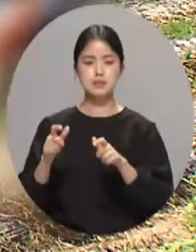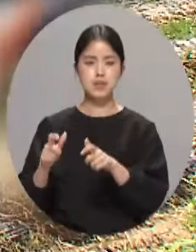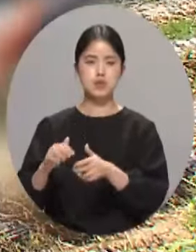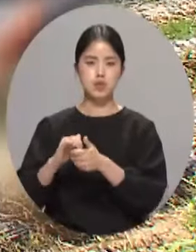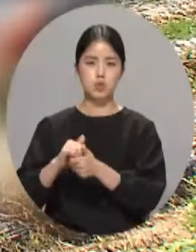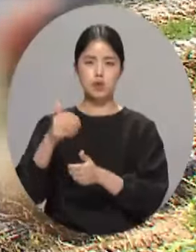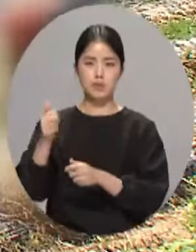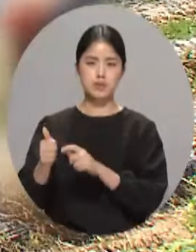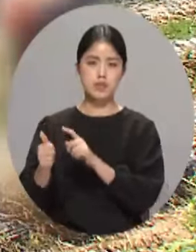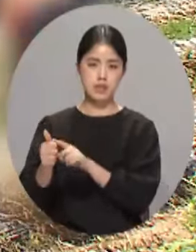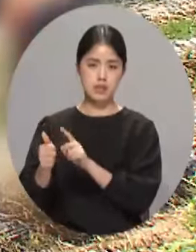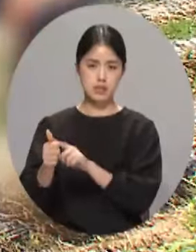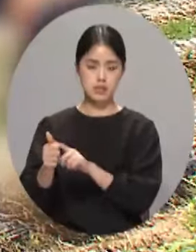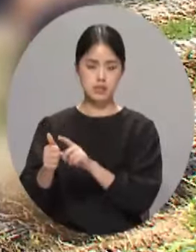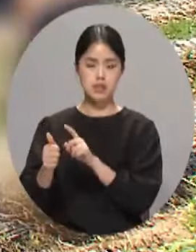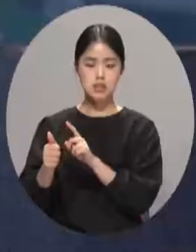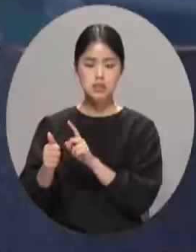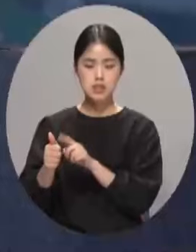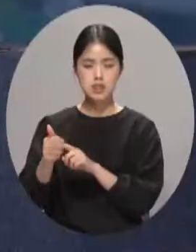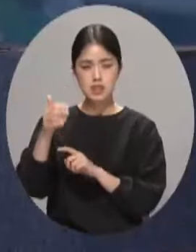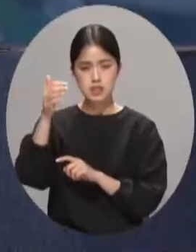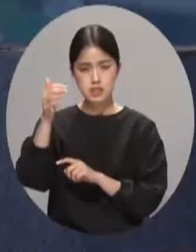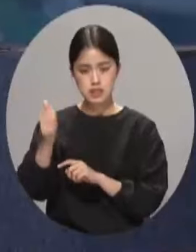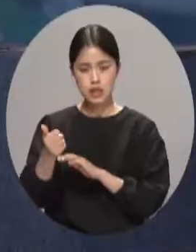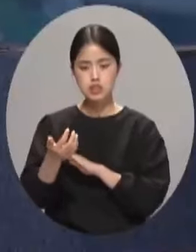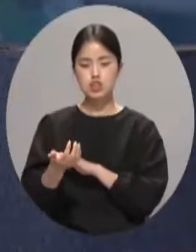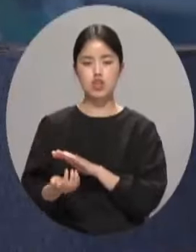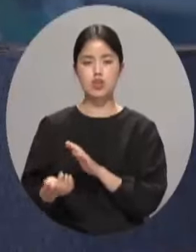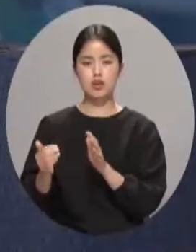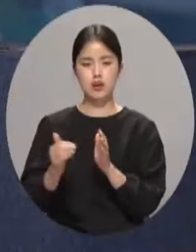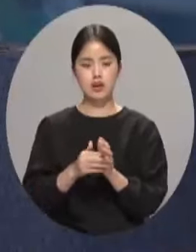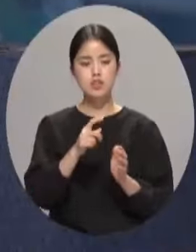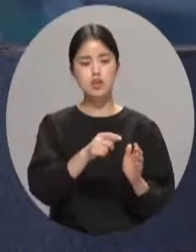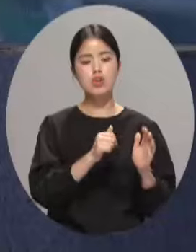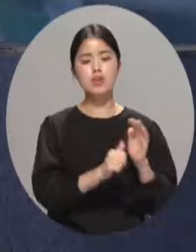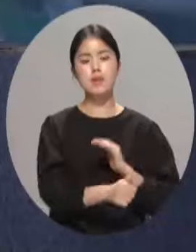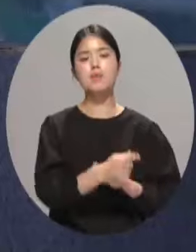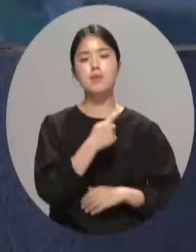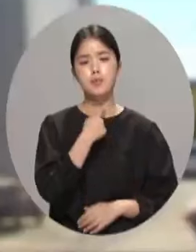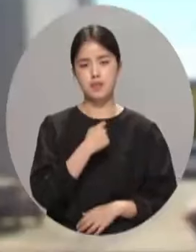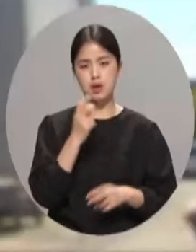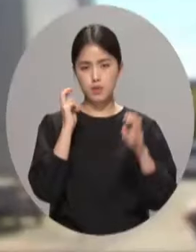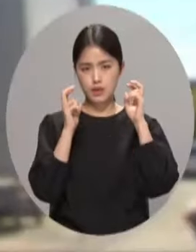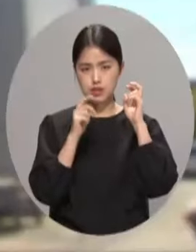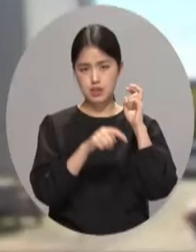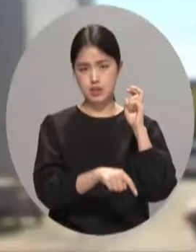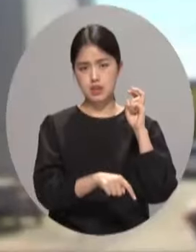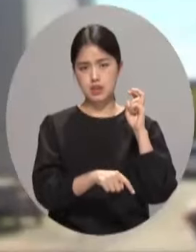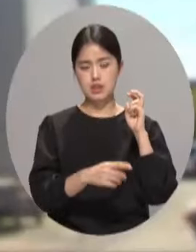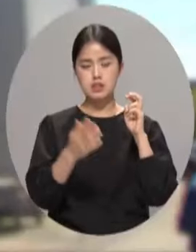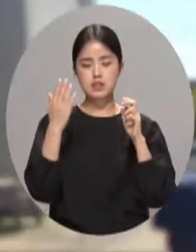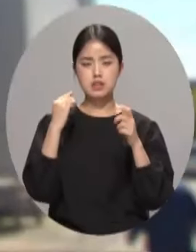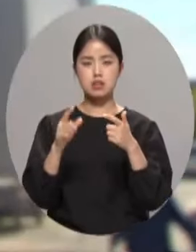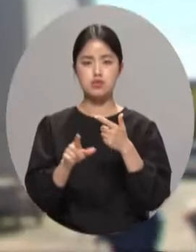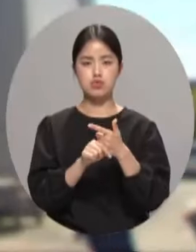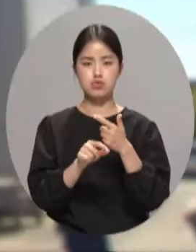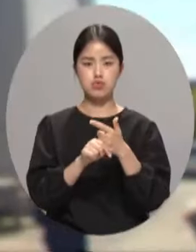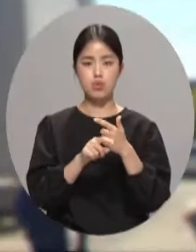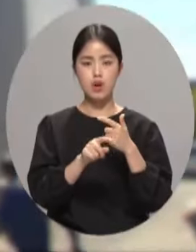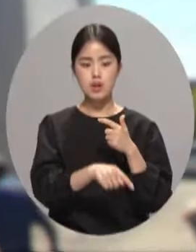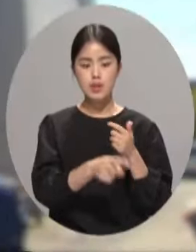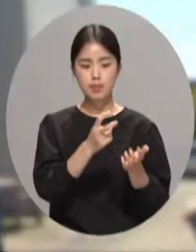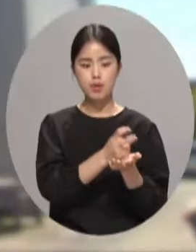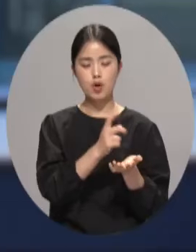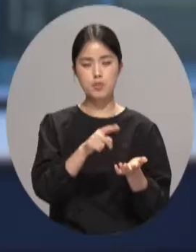지역농협조합장인 A씨가 조합장 취임 직전까지 대표를 역임했던 회사입니다. 지난해 6월 해당